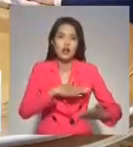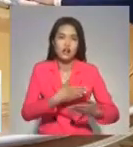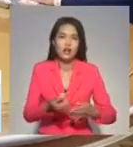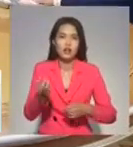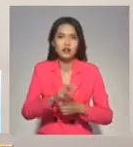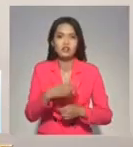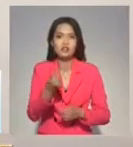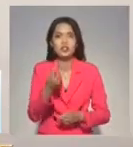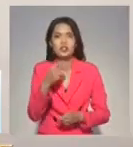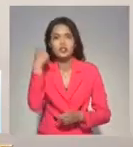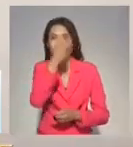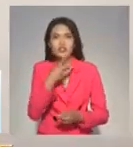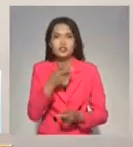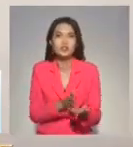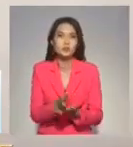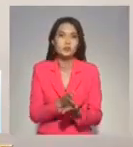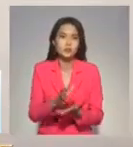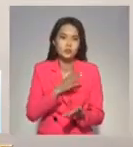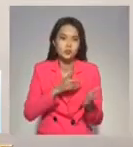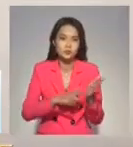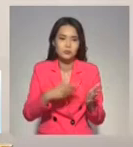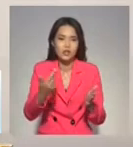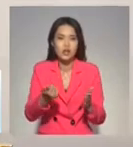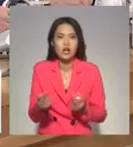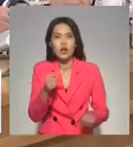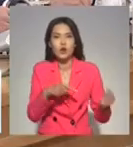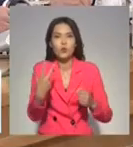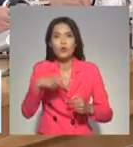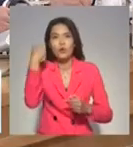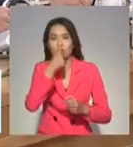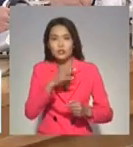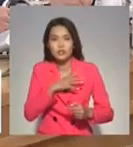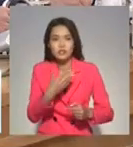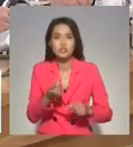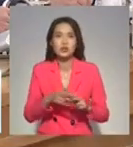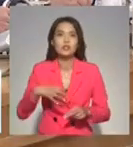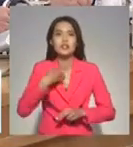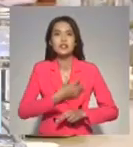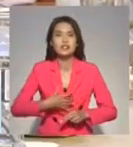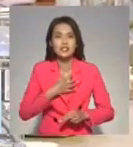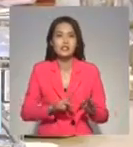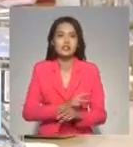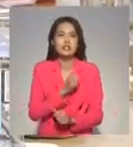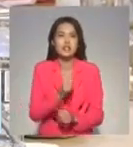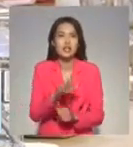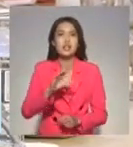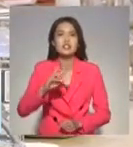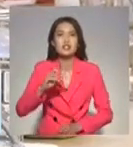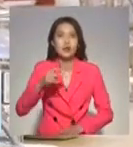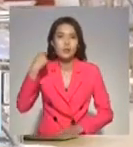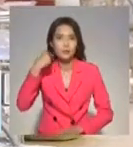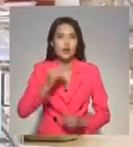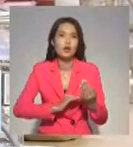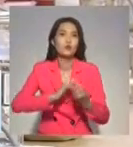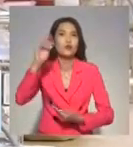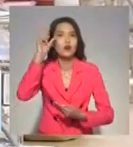орнағанына 30 жыл толды. Осы уақыт ішінде мемлекеттер арасында ынтымақтастықтың берік негізі қаланды. Мұны Сингапур президенті де